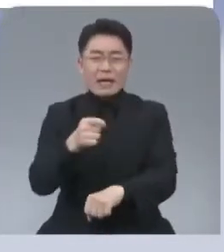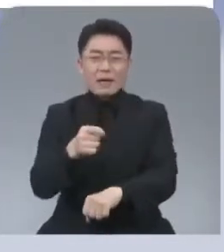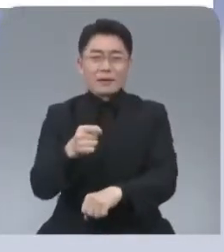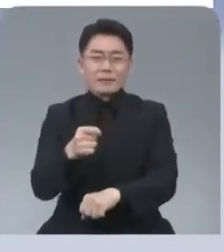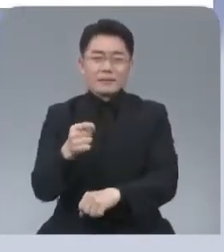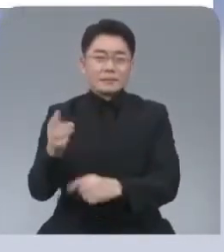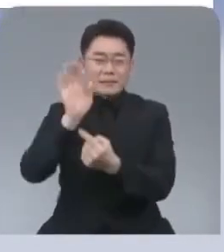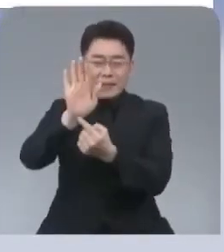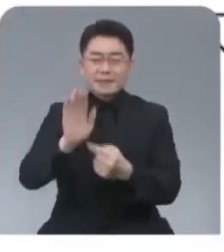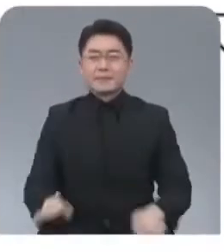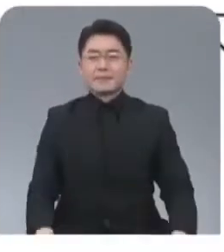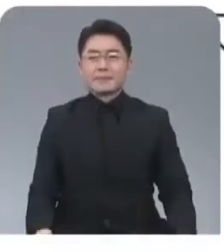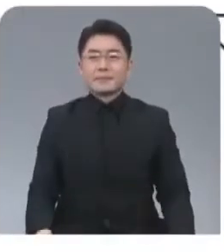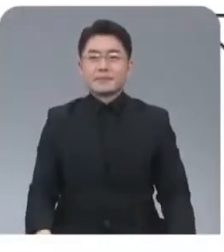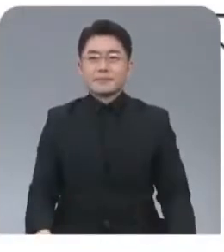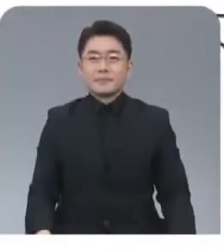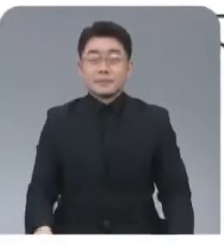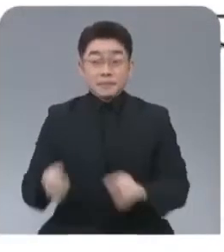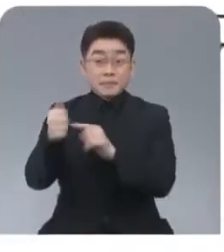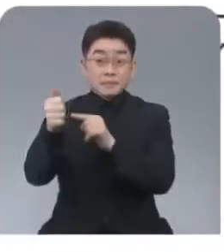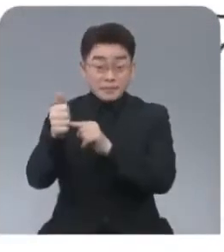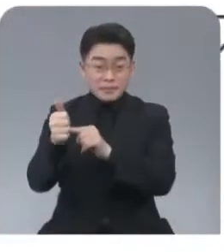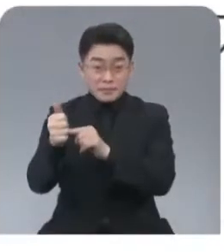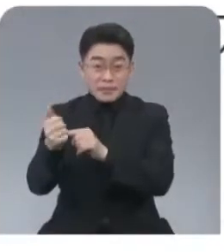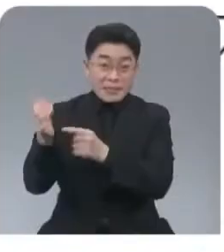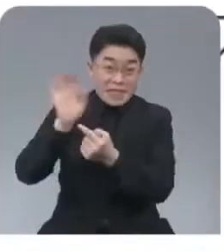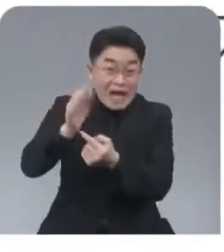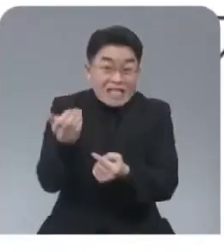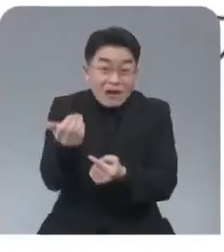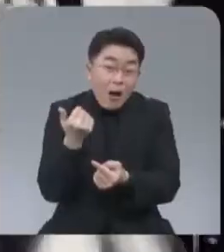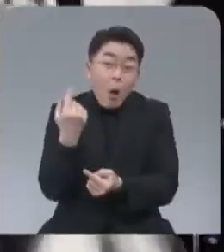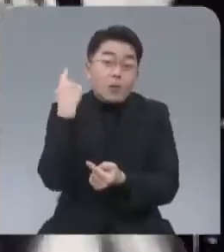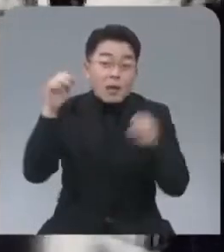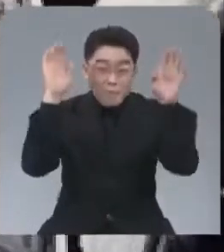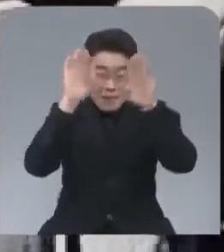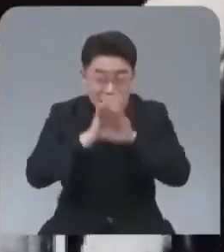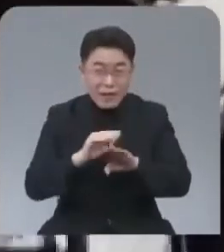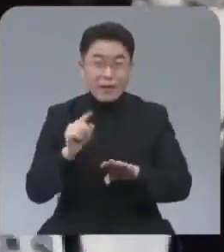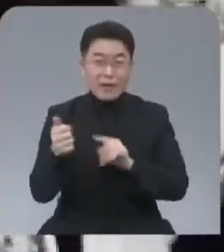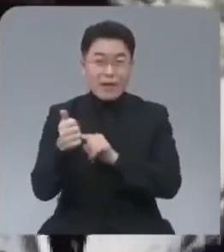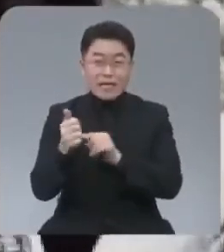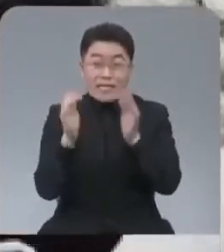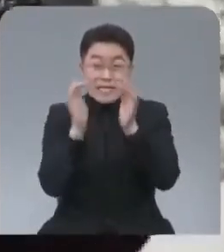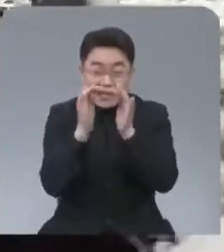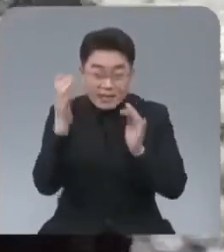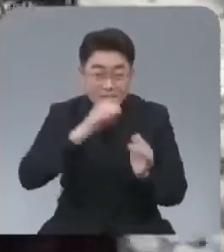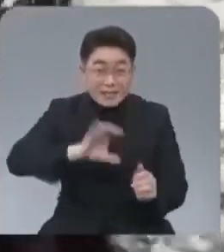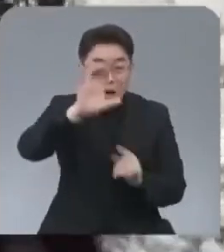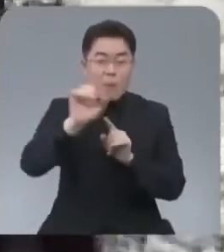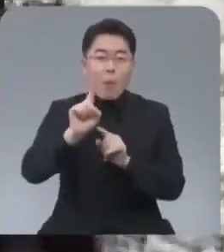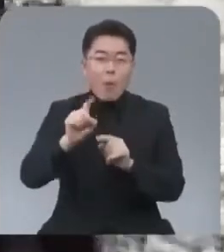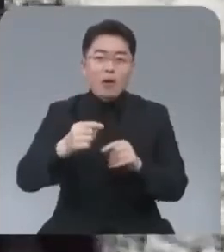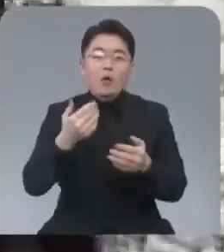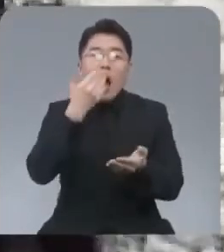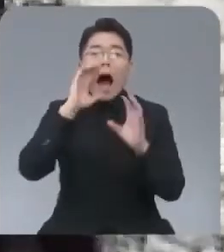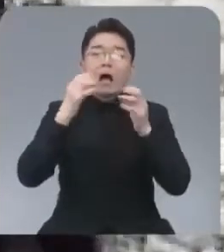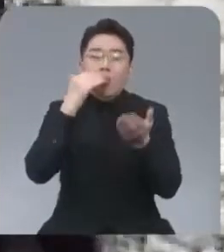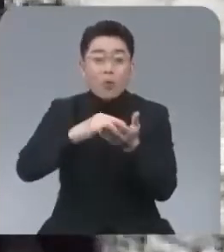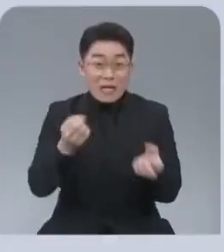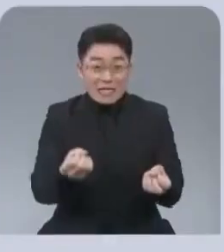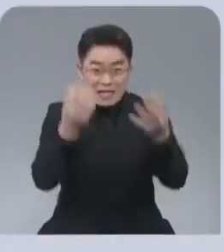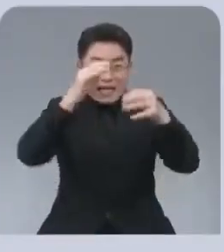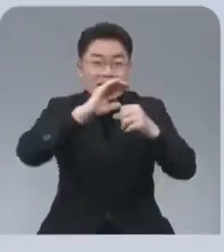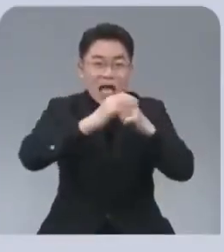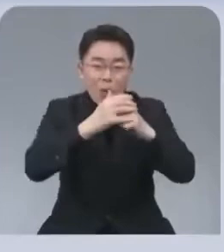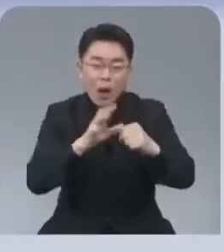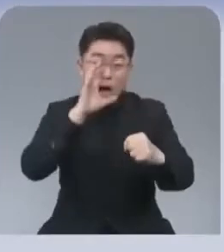더 물러섰습니다. 그러나 사과 요구가 거세던 어제 SNS에 돌잡이로 사과를 잡았다는 사진을 올린 게